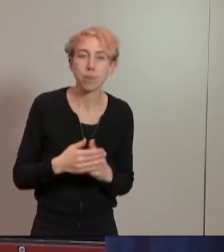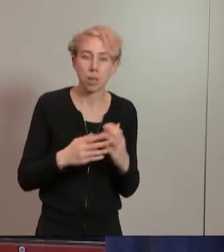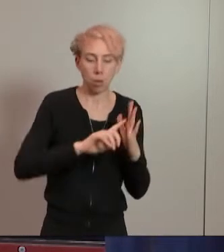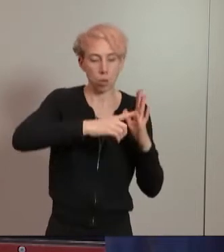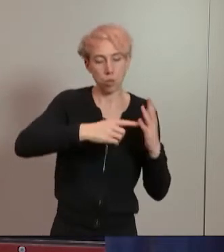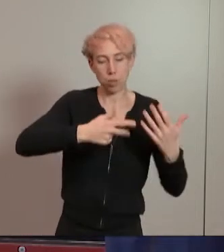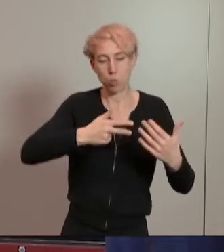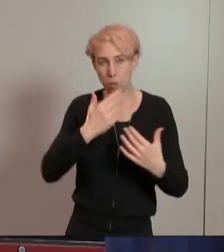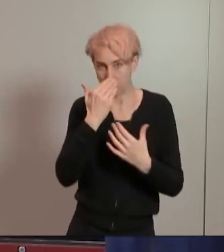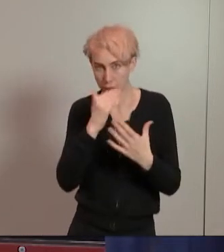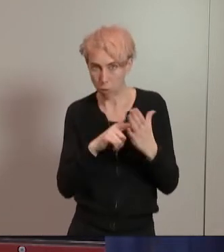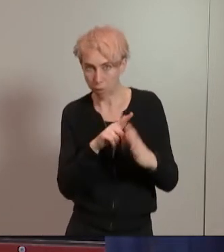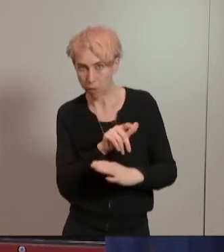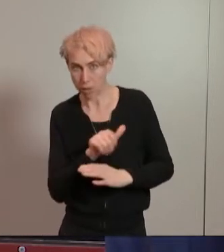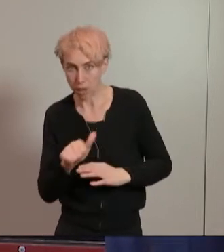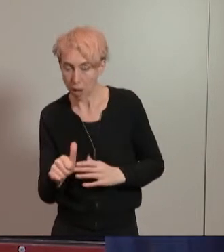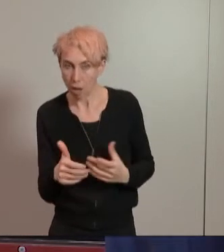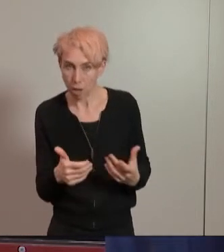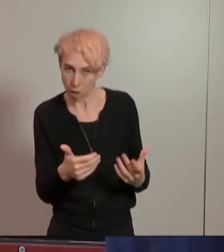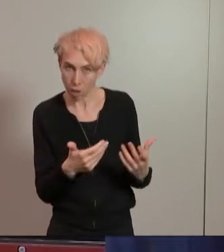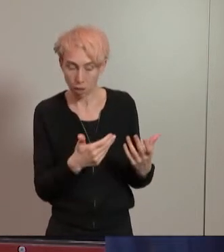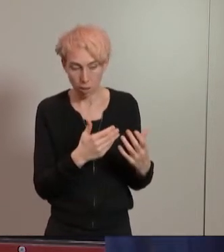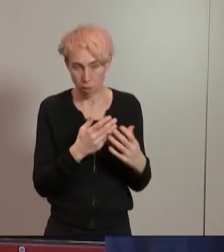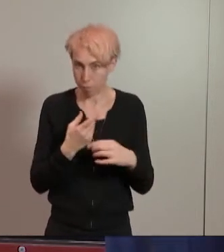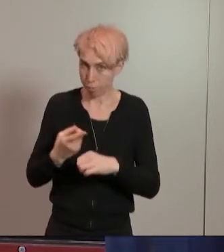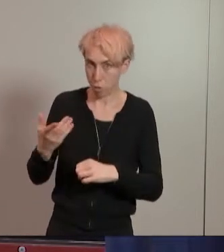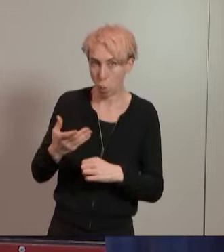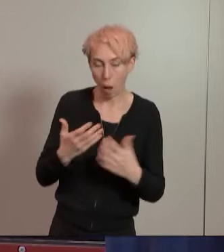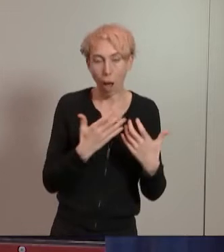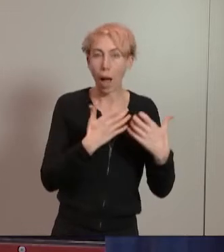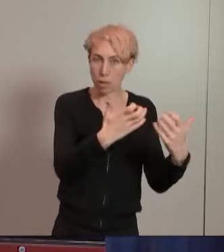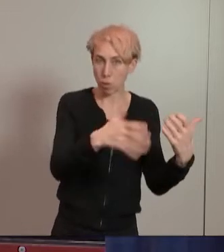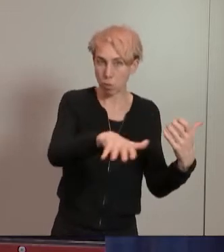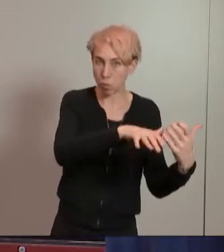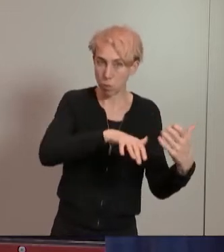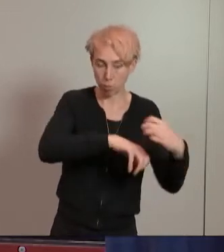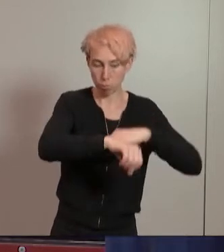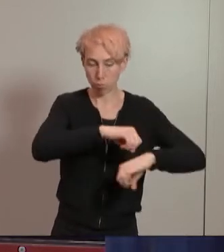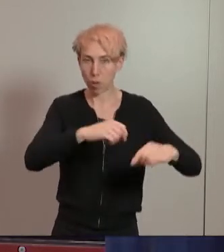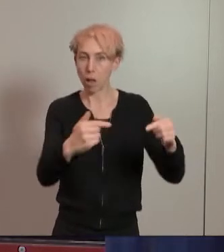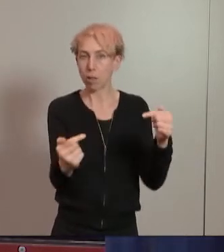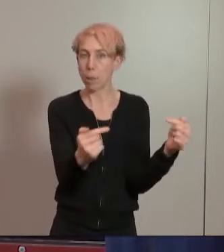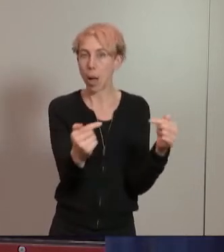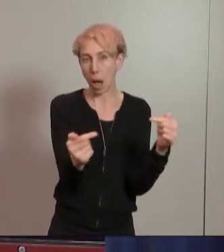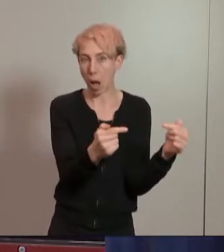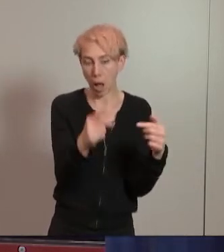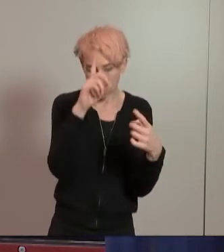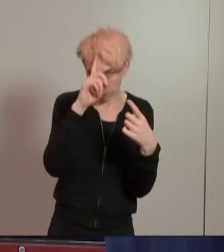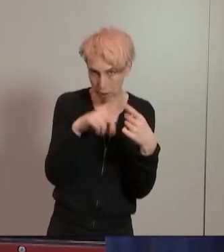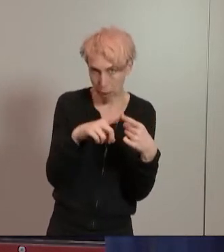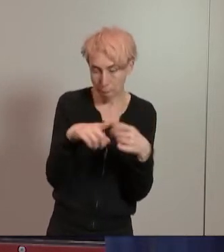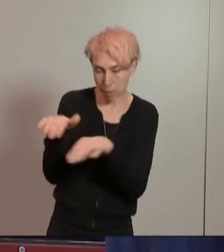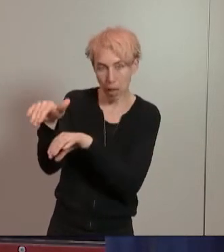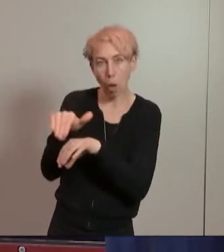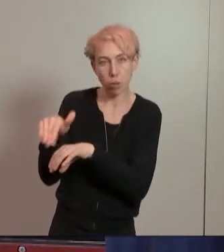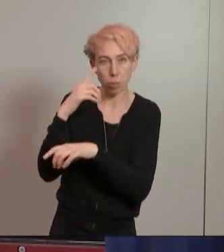du 18 février 2021 contraint les assemblées délibérantes à organiser un débat portant sur les garanties accordées